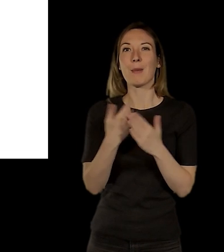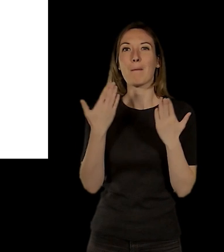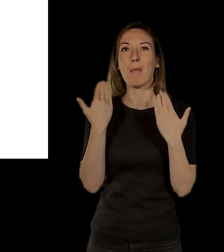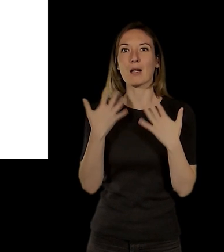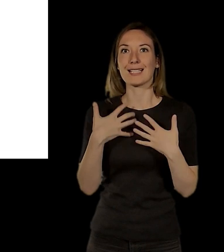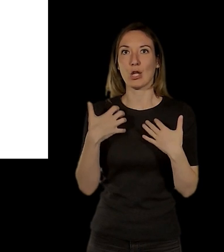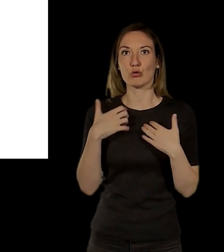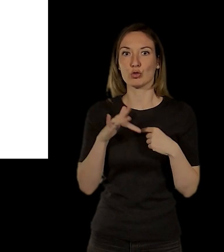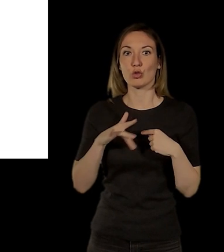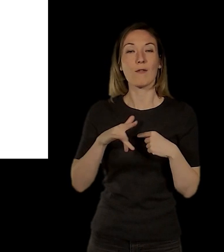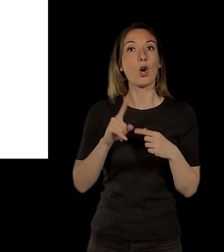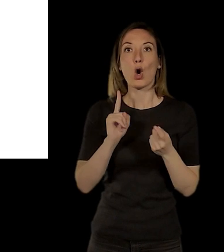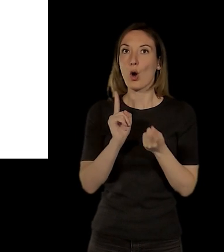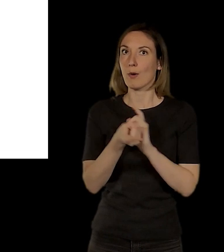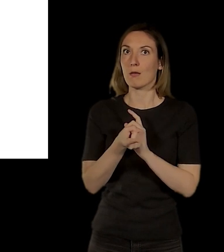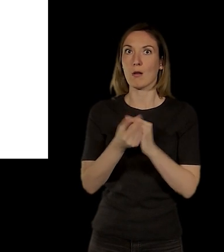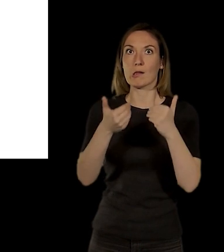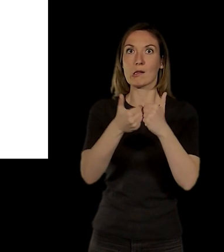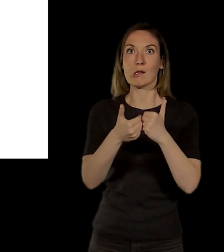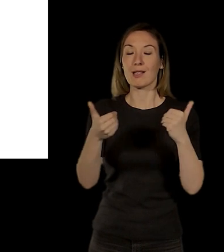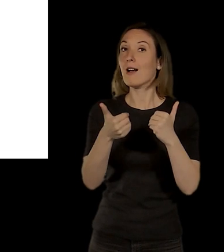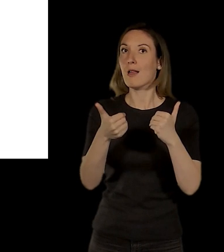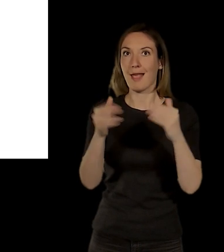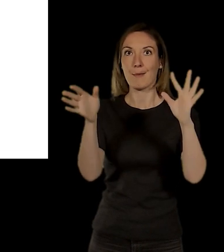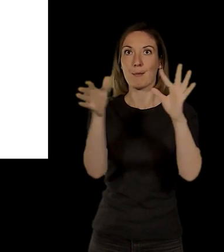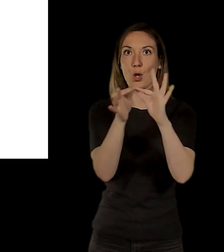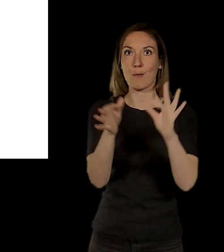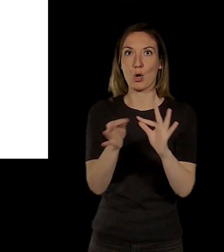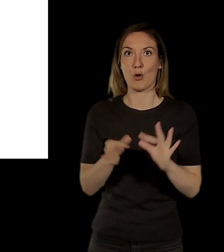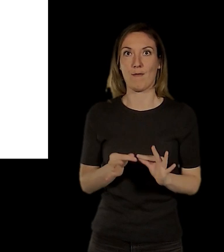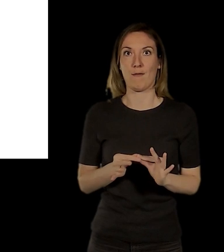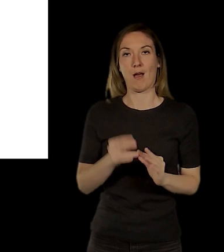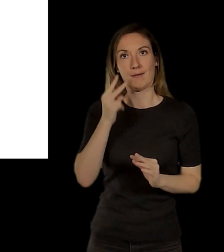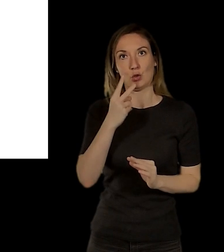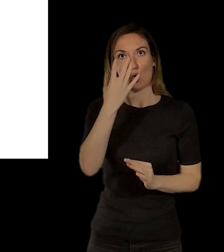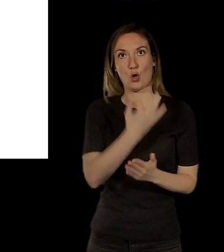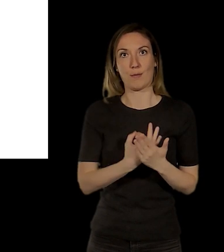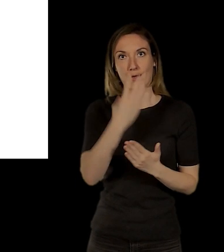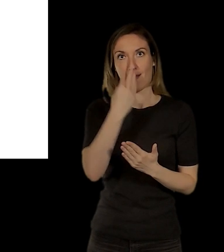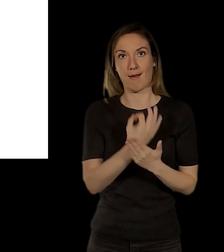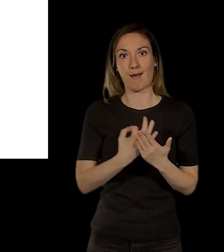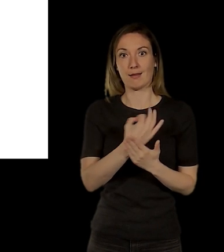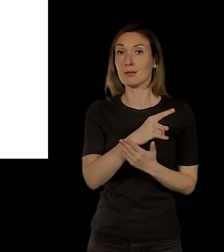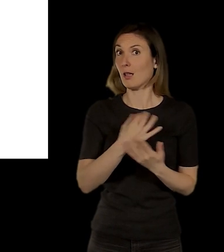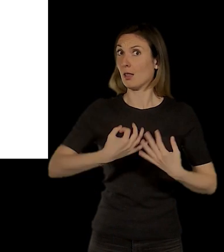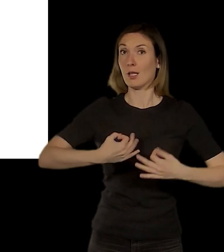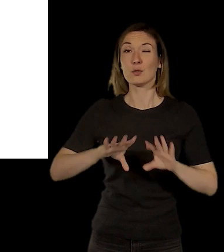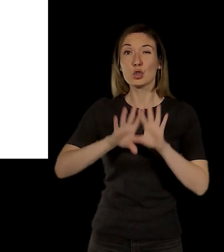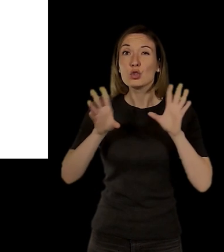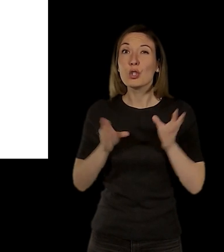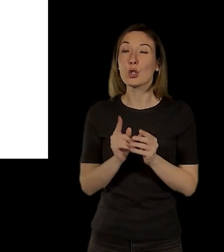naopak začal spojovat ty dvě části. A na tady jednoduchým principu vlastně stojí všechny